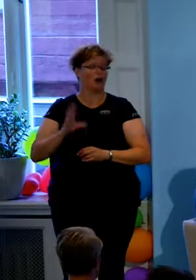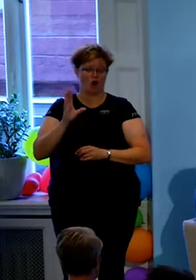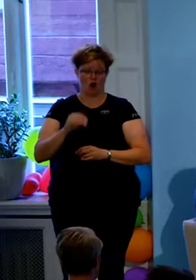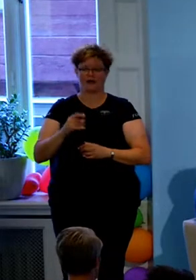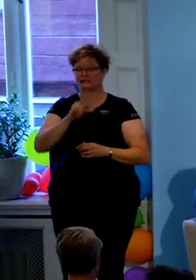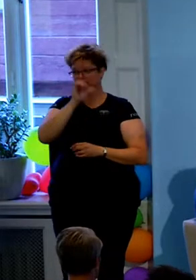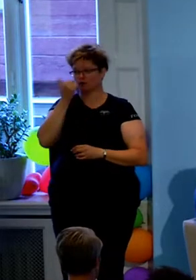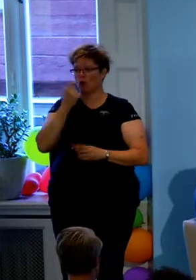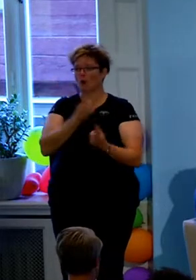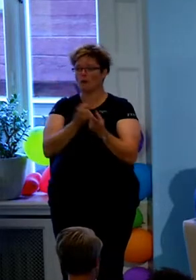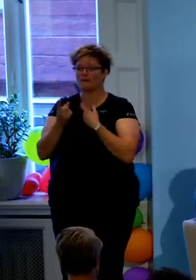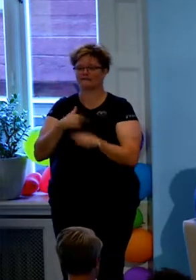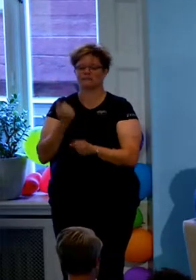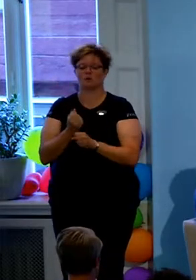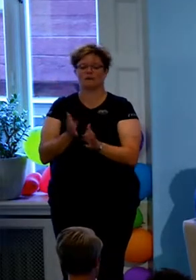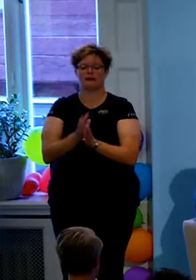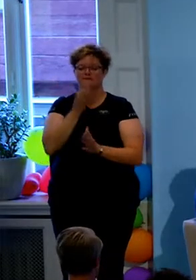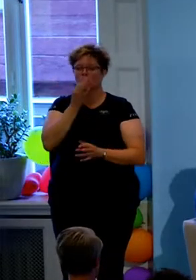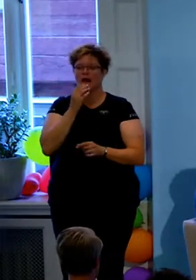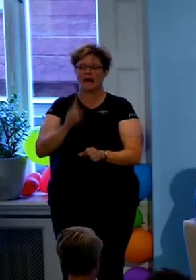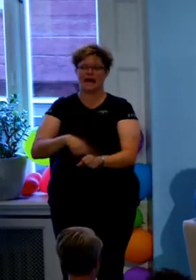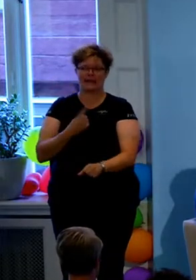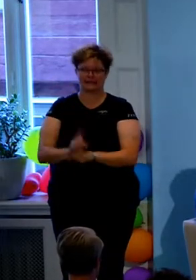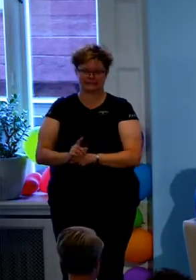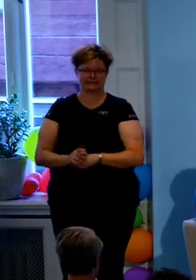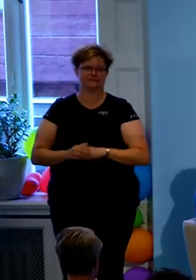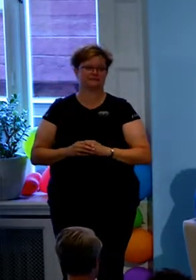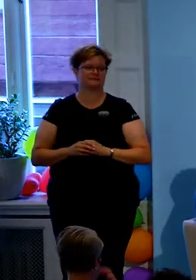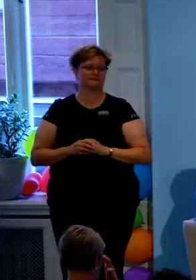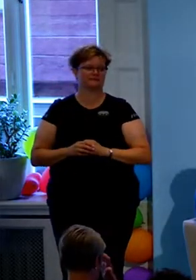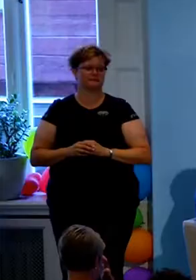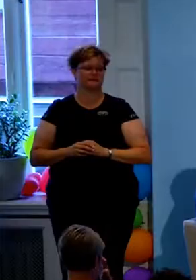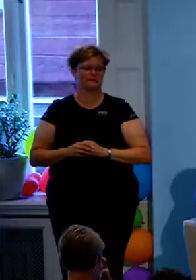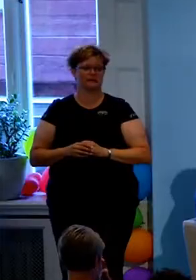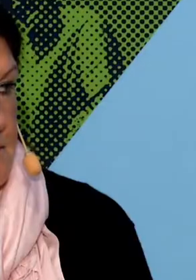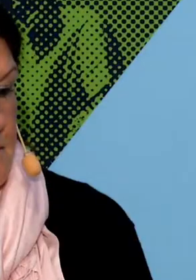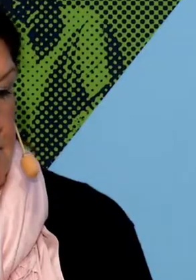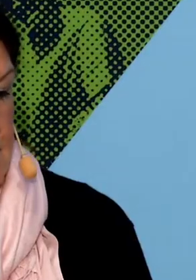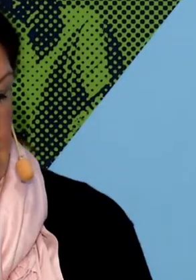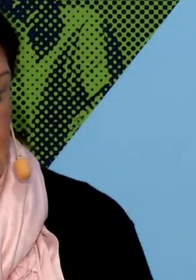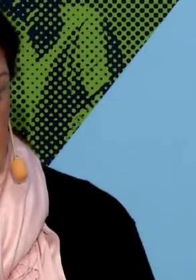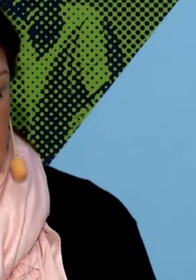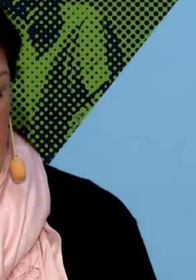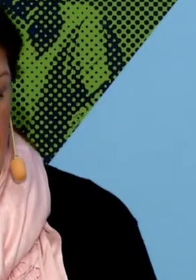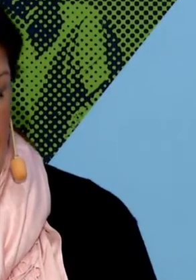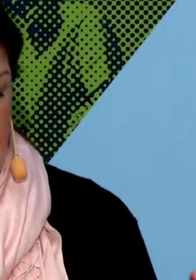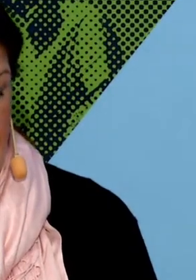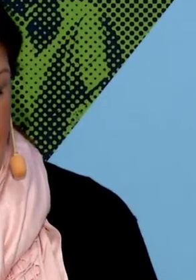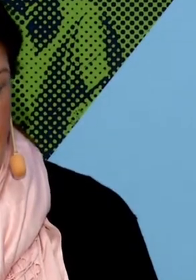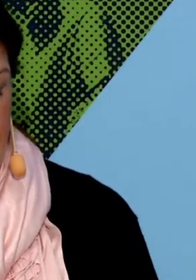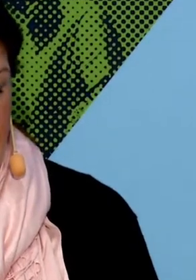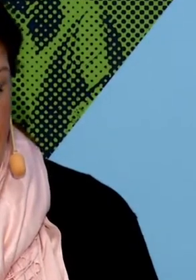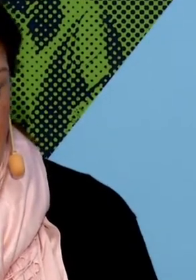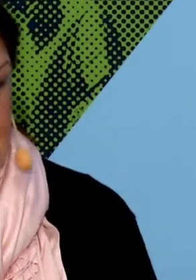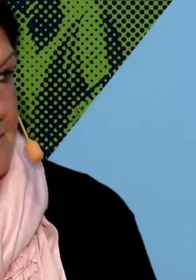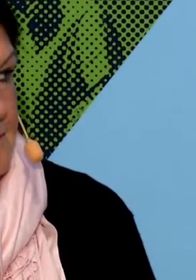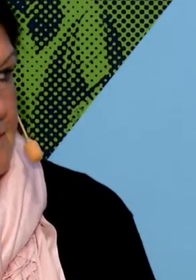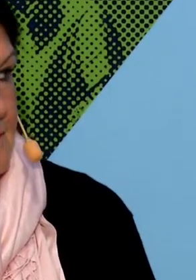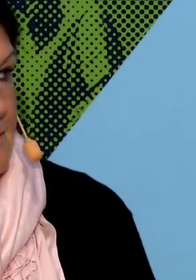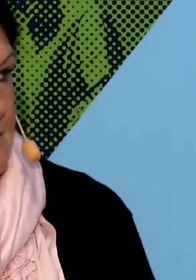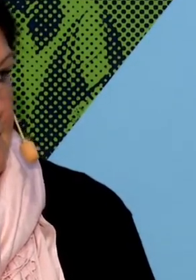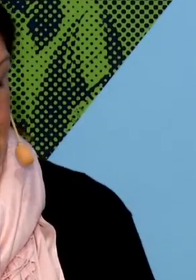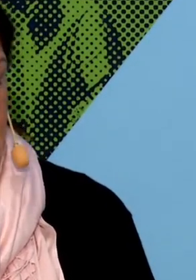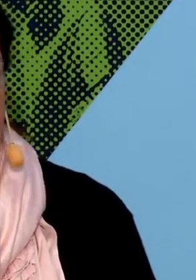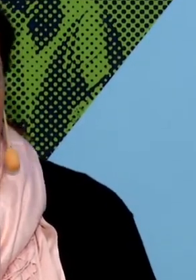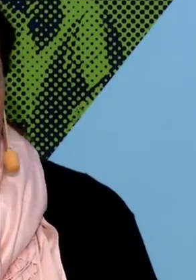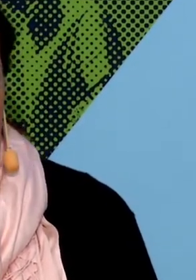svår utmaning. Vi jobbar ju med frågan hela tiden tillsammans med våra universitet, med samarbetspartner, för man måste nästan jobba ihop med för att få en bild